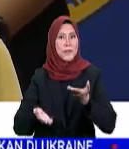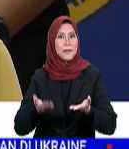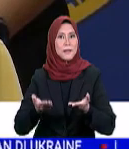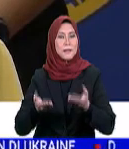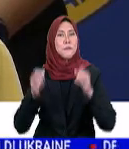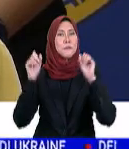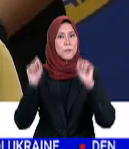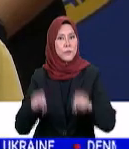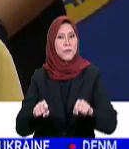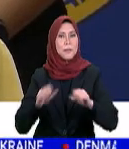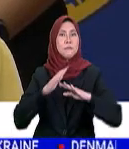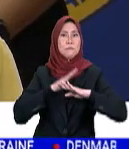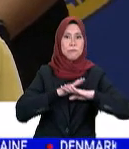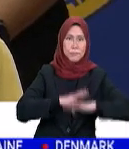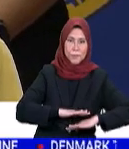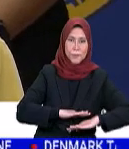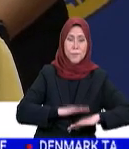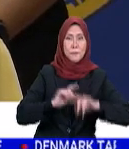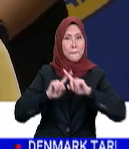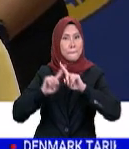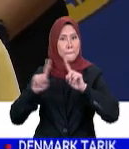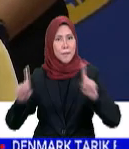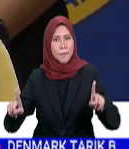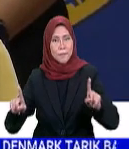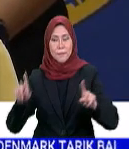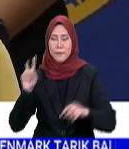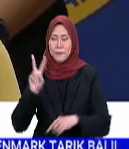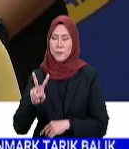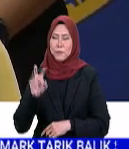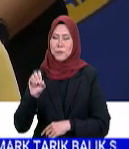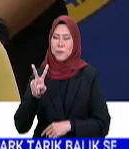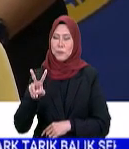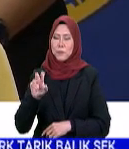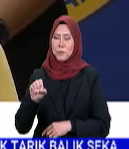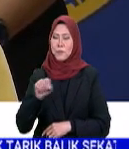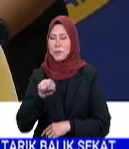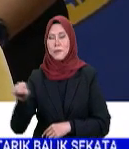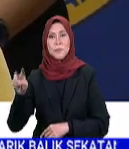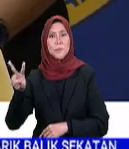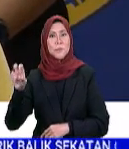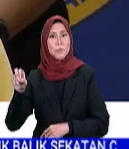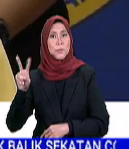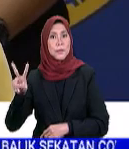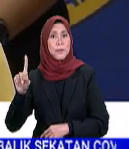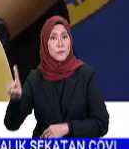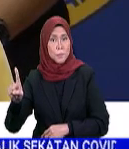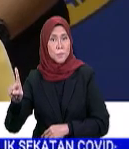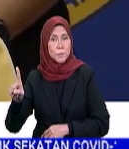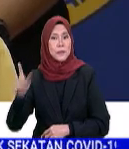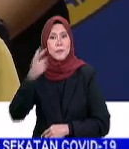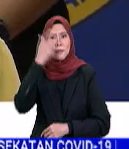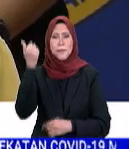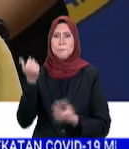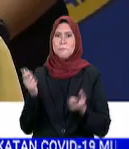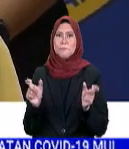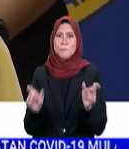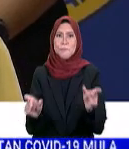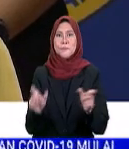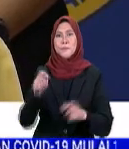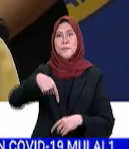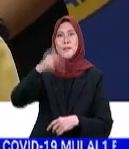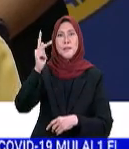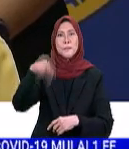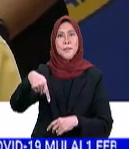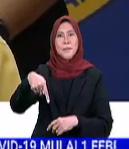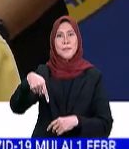boleh berasa lega, tapi hakikatnya 2020-2021 disebabkan ada PKP.